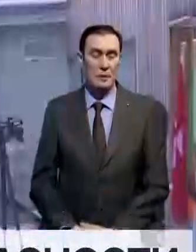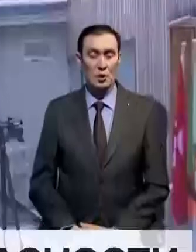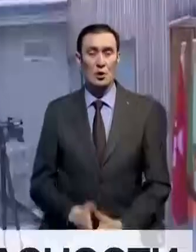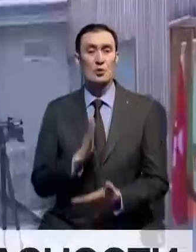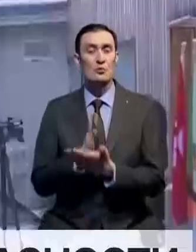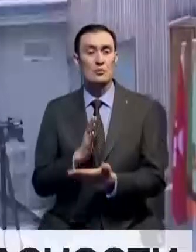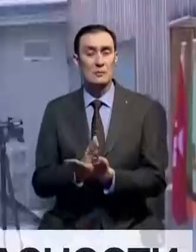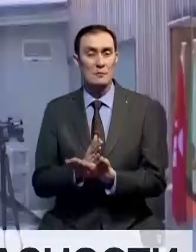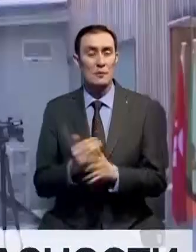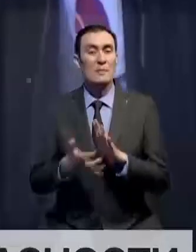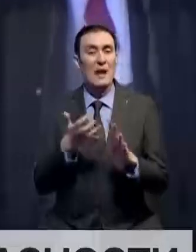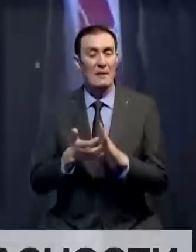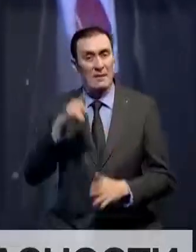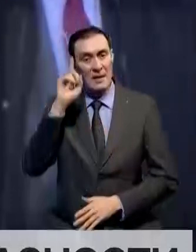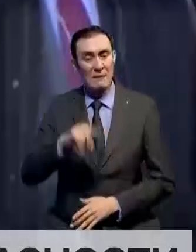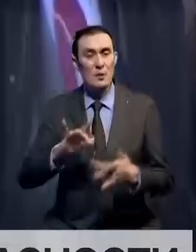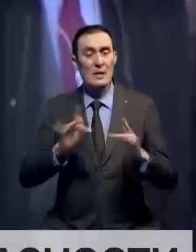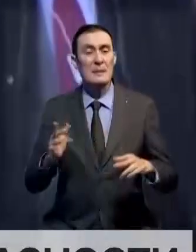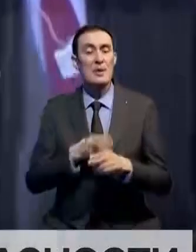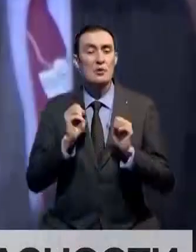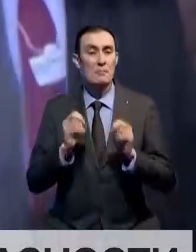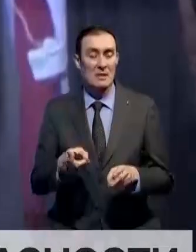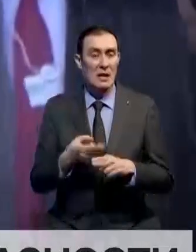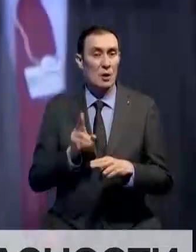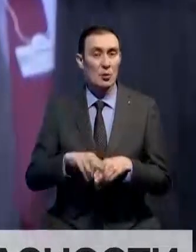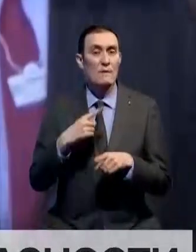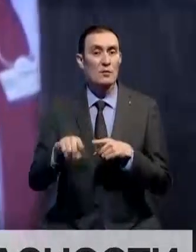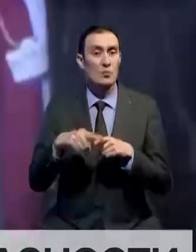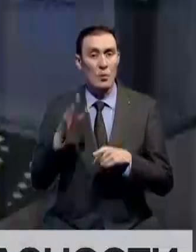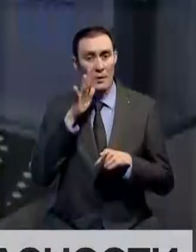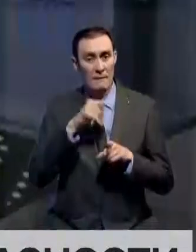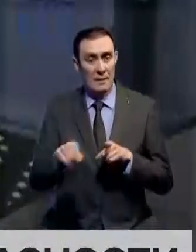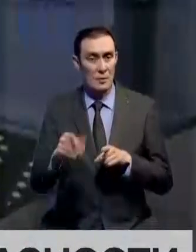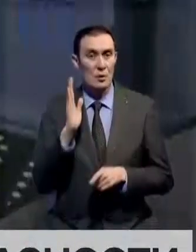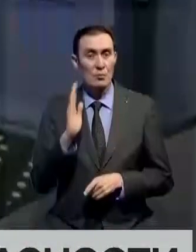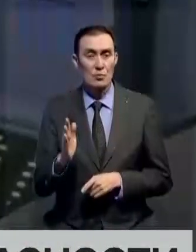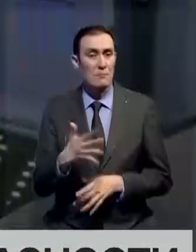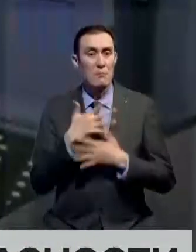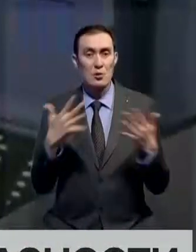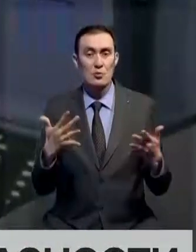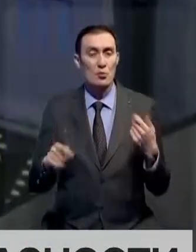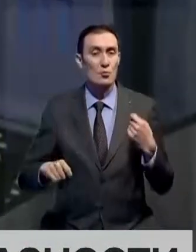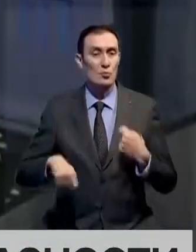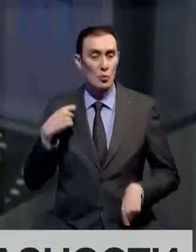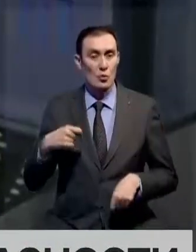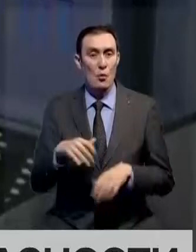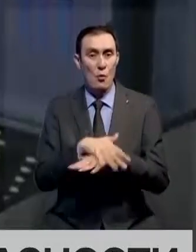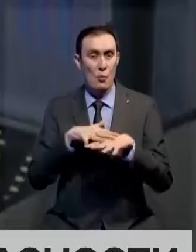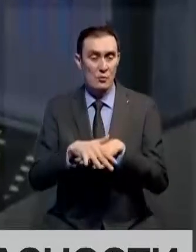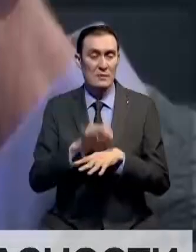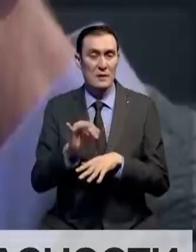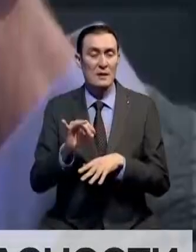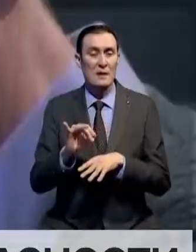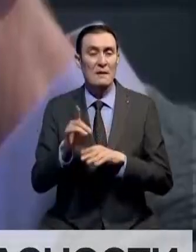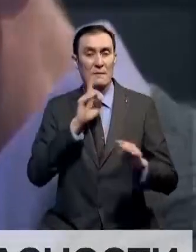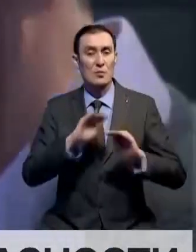Существует критический пробел в навыках по кибербезопасности, который в ближайшее время может нанести большой урон обществу и ключевой